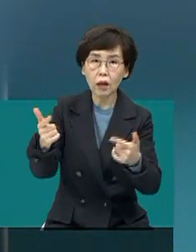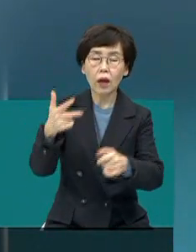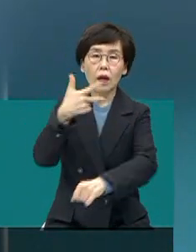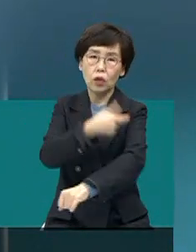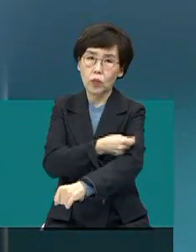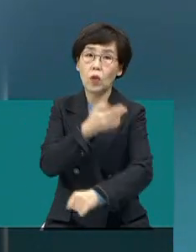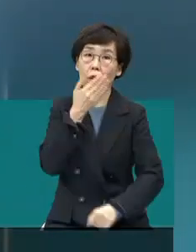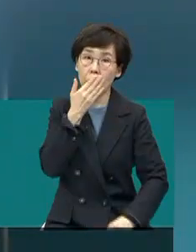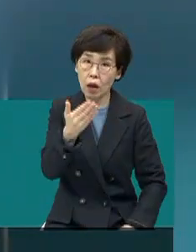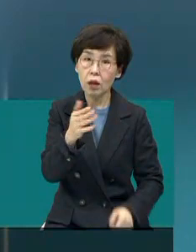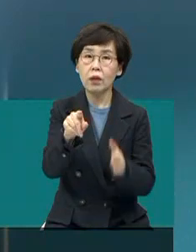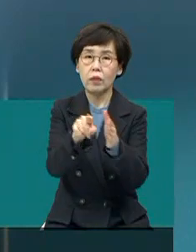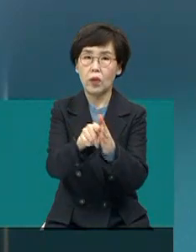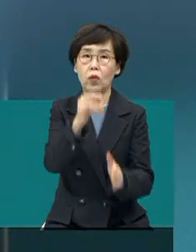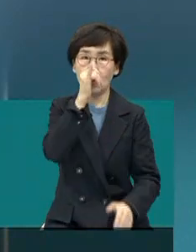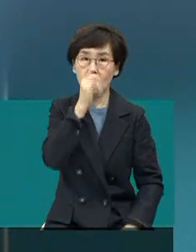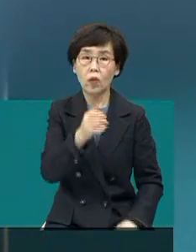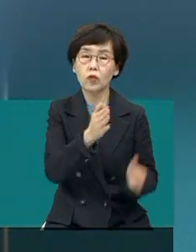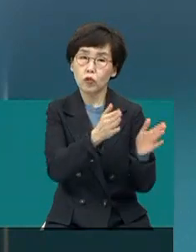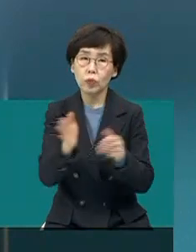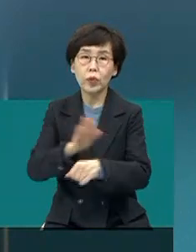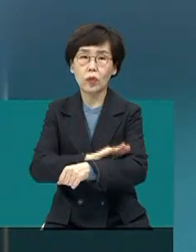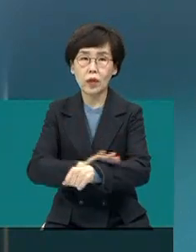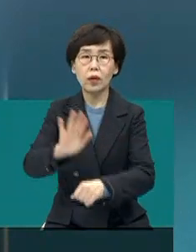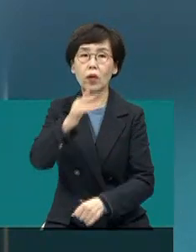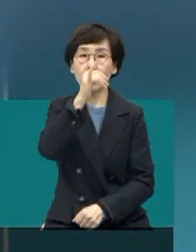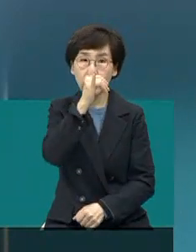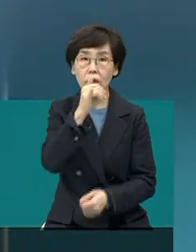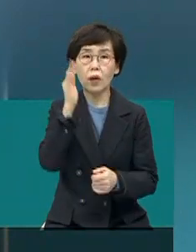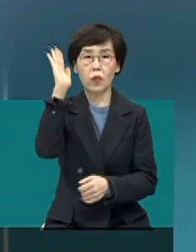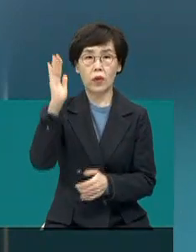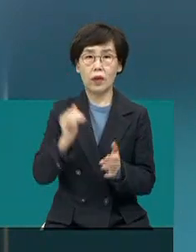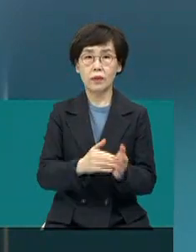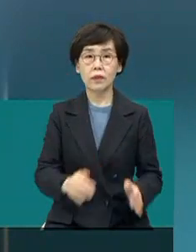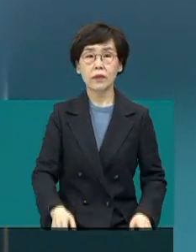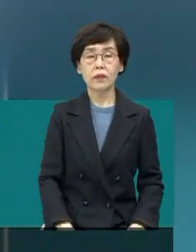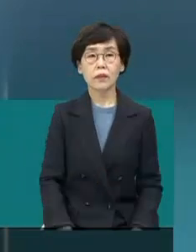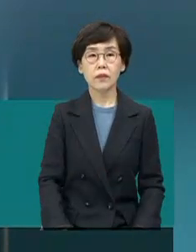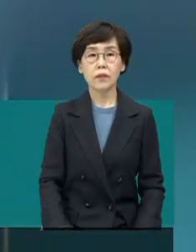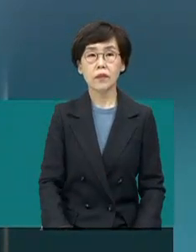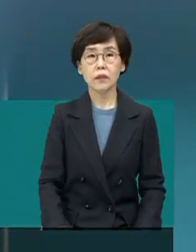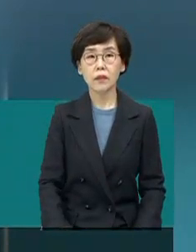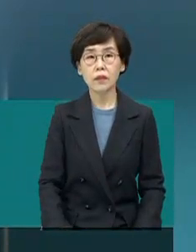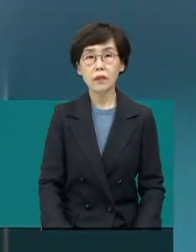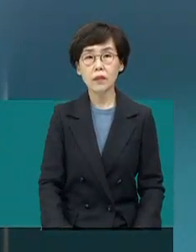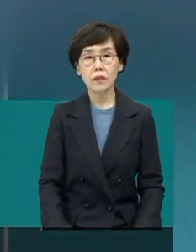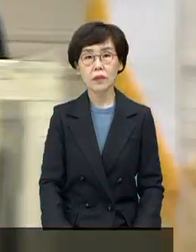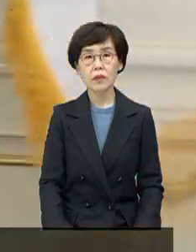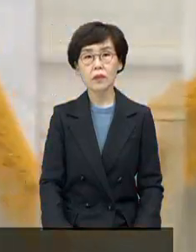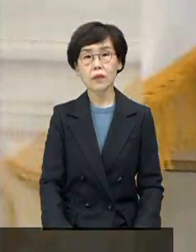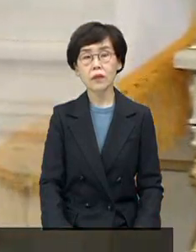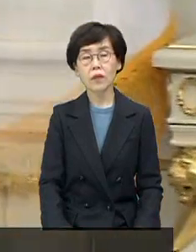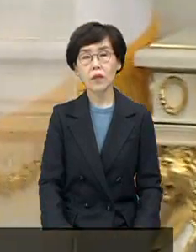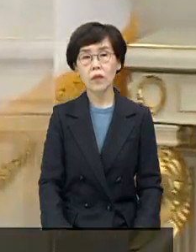접종할 수 있을 걸로 믿고 있고 준비도 잘 하고 있다고 말했습니다. 정윤식 기자입니다.